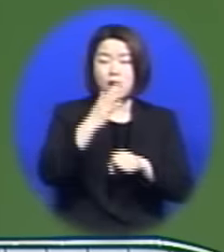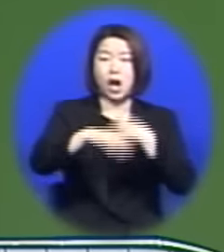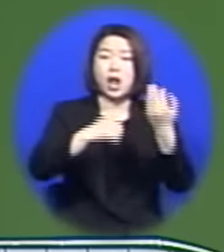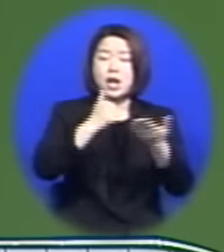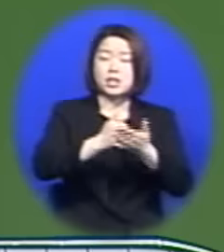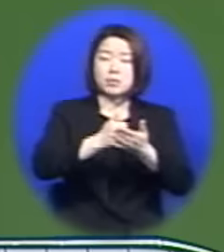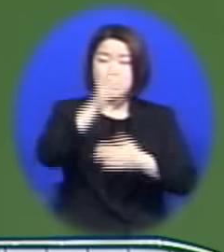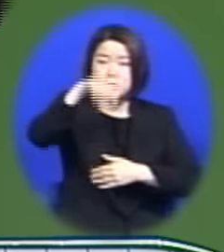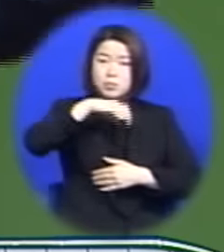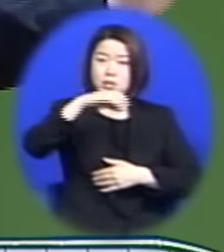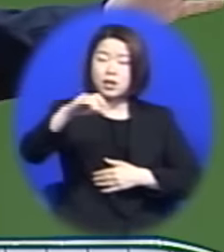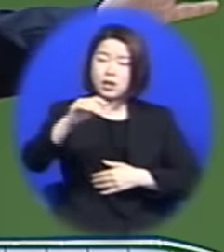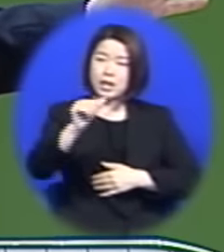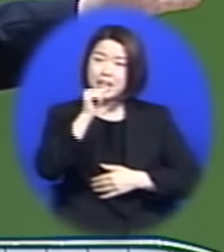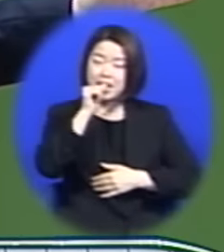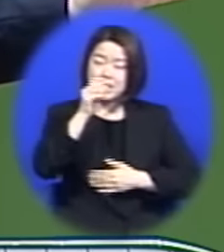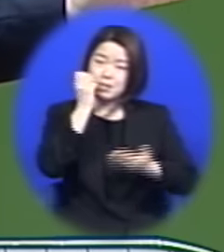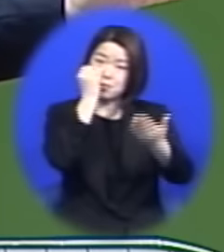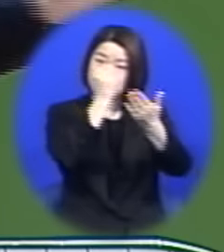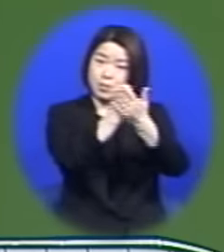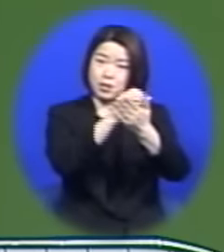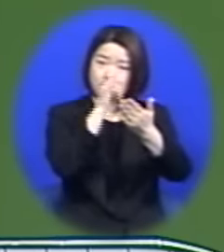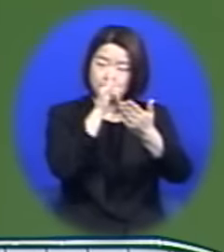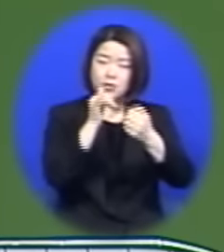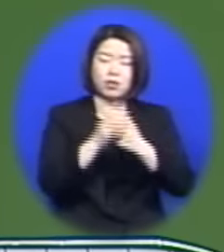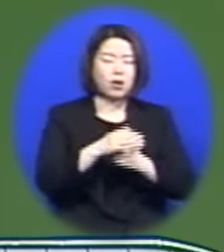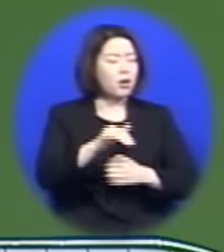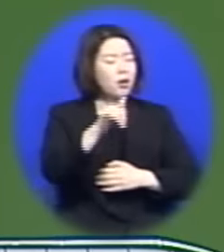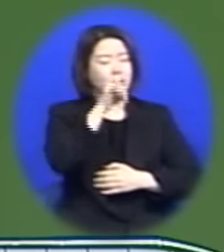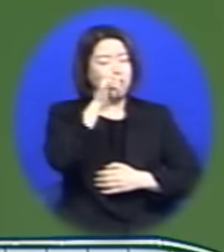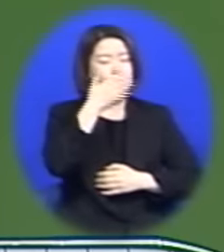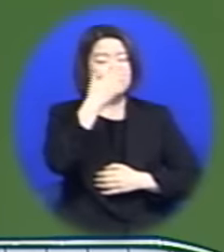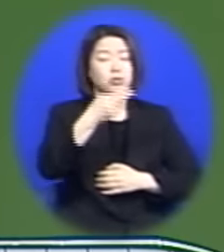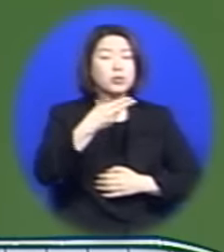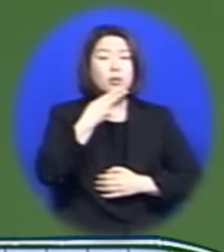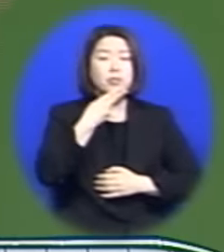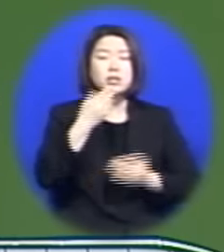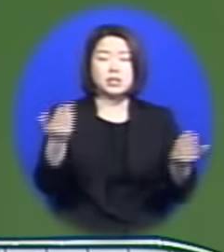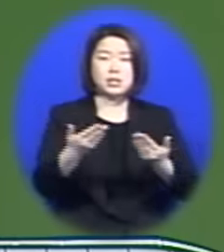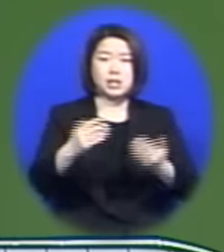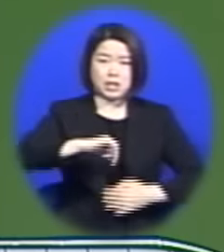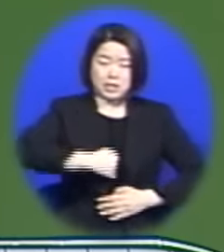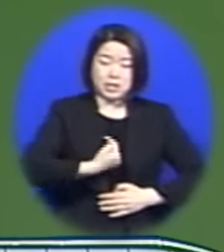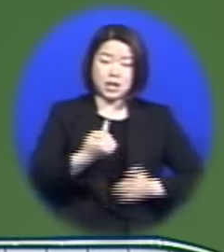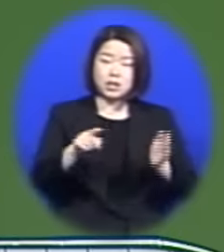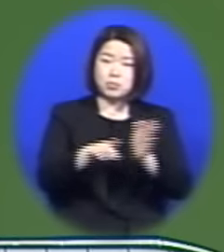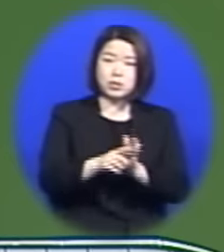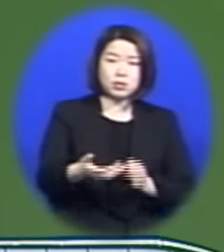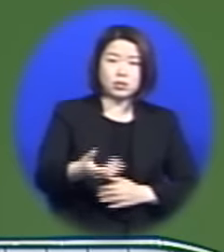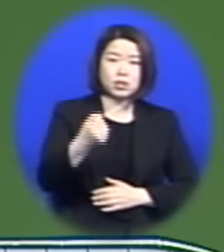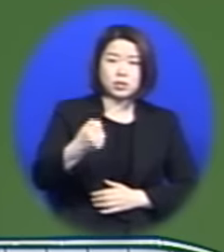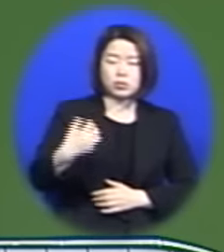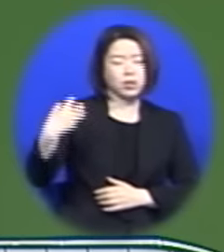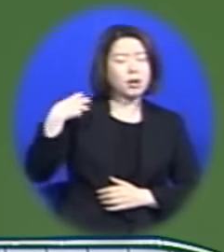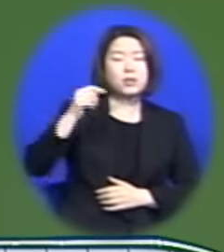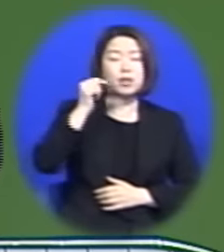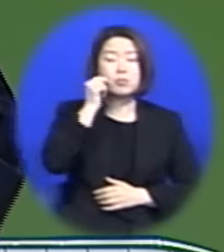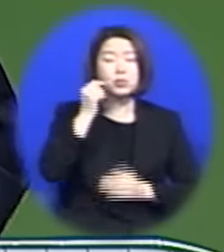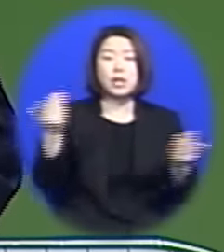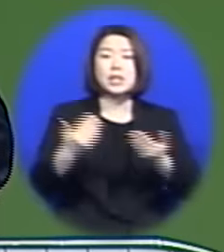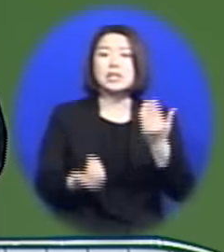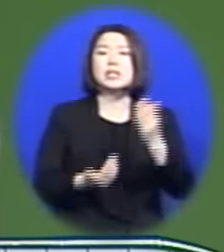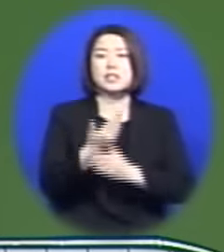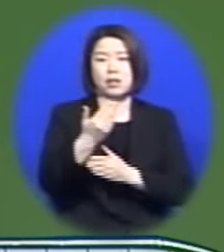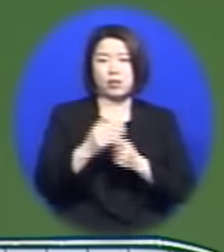바뀌시는 거예요 있을 수가 없는 일이에요 제자들은 자기들의 믿음으로는 감당을 못 할 일이 벌어집니다